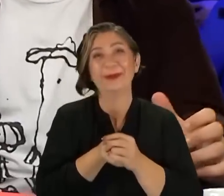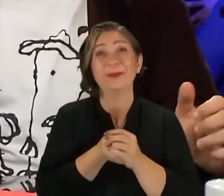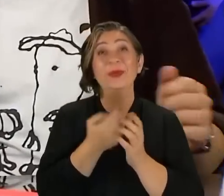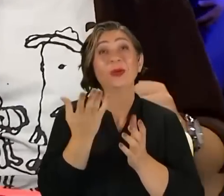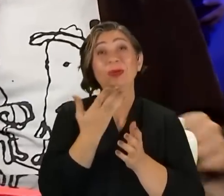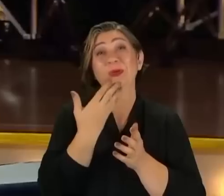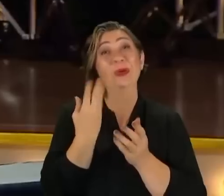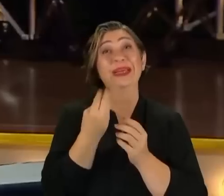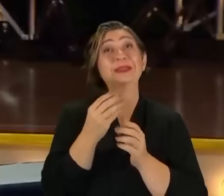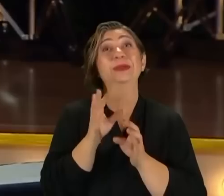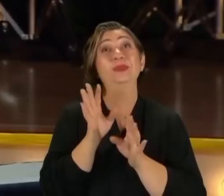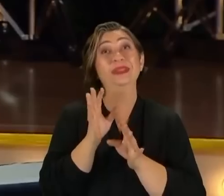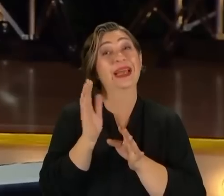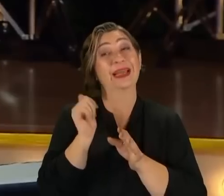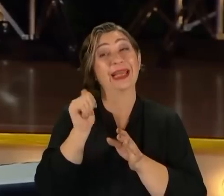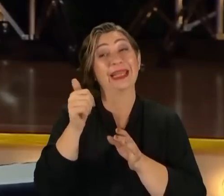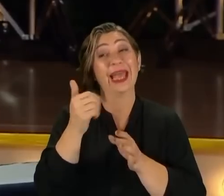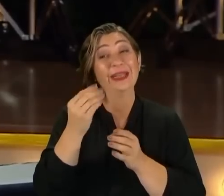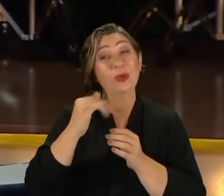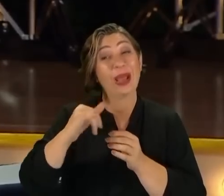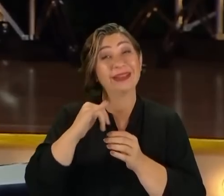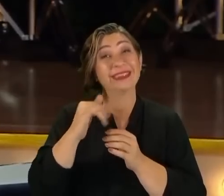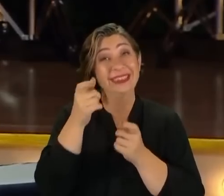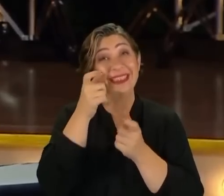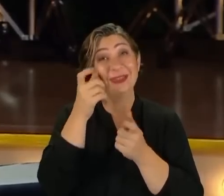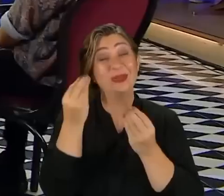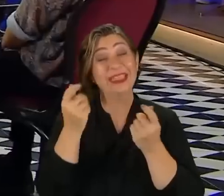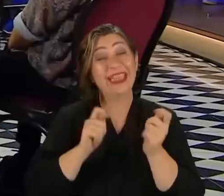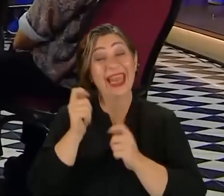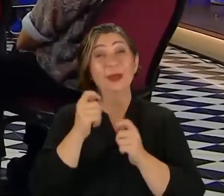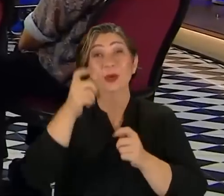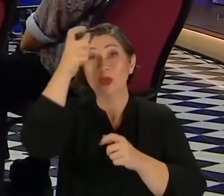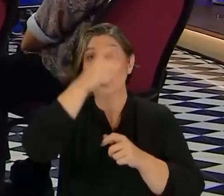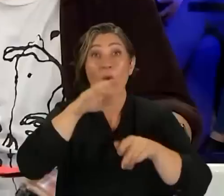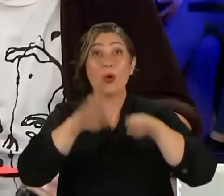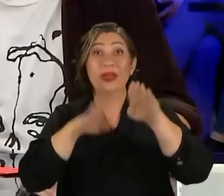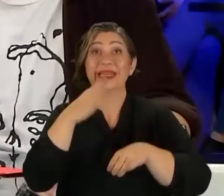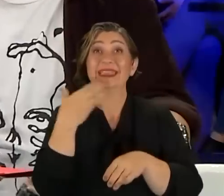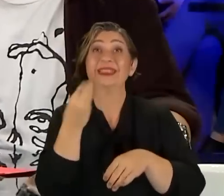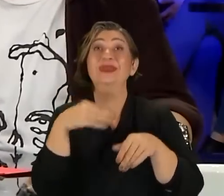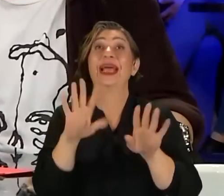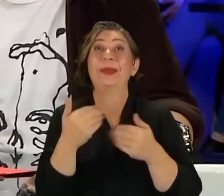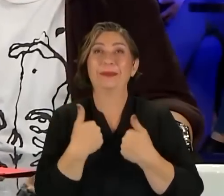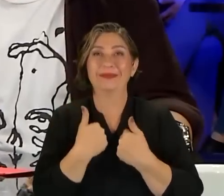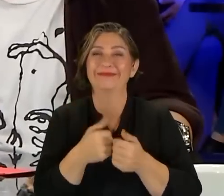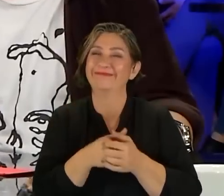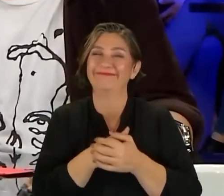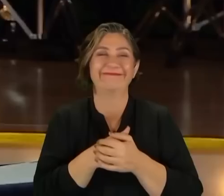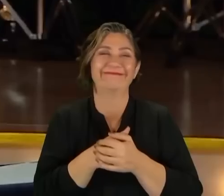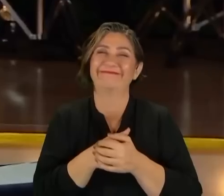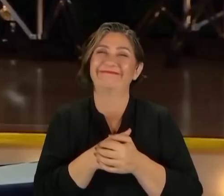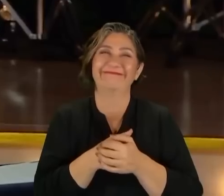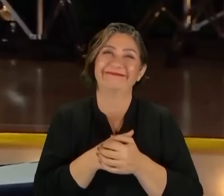Çok fena. Kalan günlerini iyi değerlendirmeye çalış. Yani Türkiye ortalamasına göre de genç sayılmıyoruz.